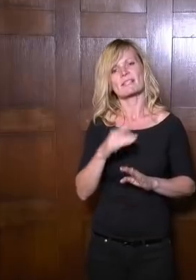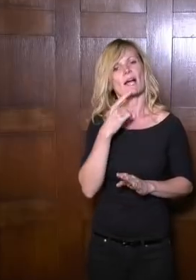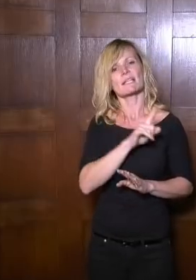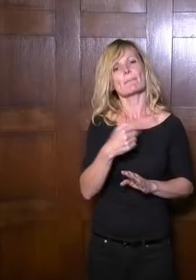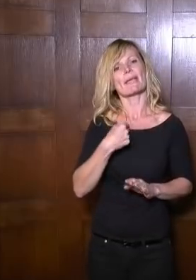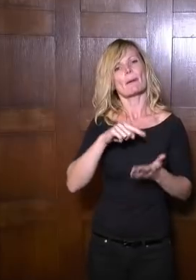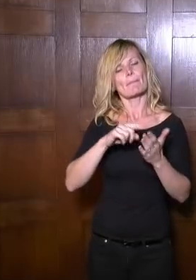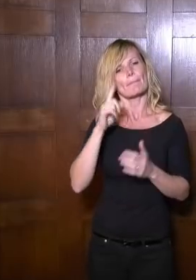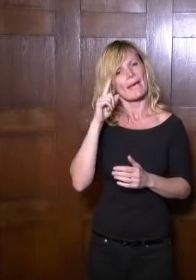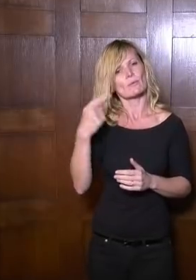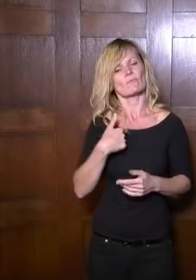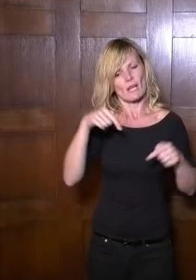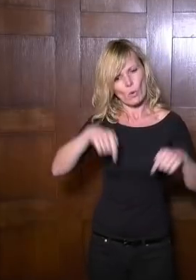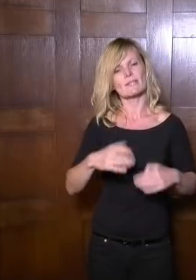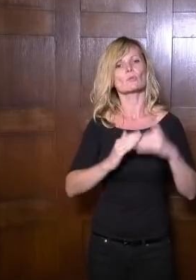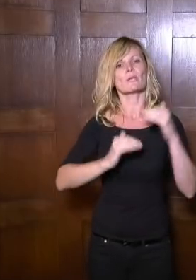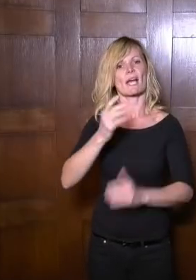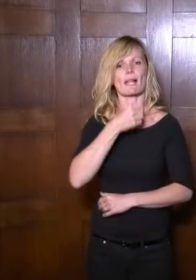ich mir aufgeschrieben, weil das ja doch sehr